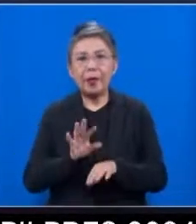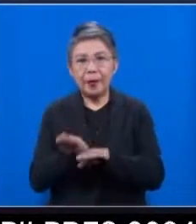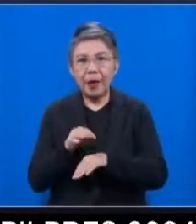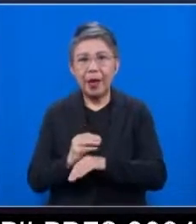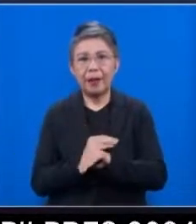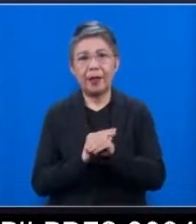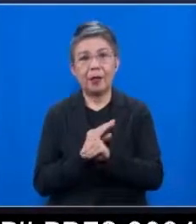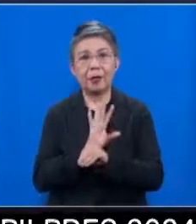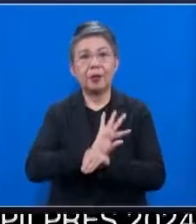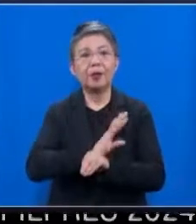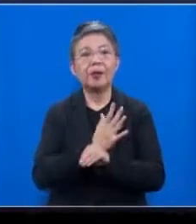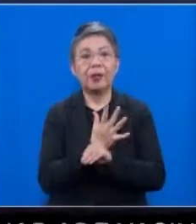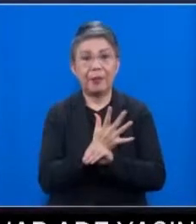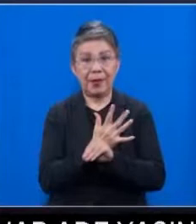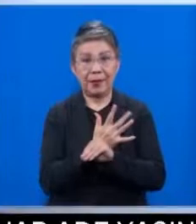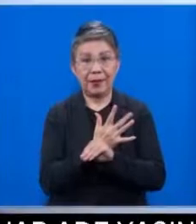burung merpati kipas.